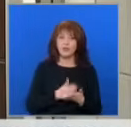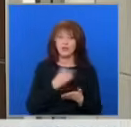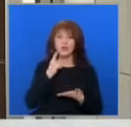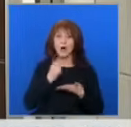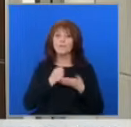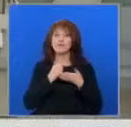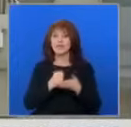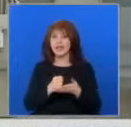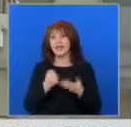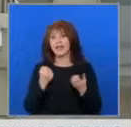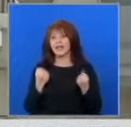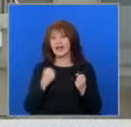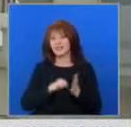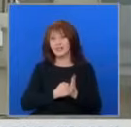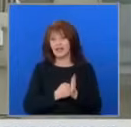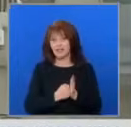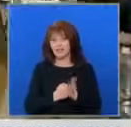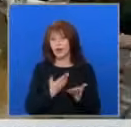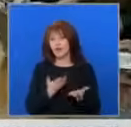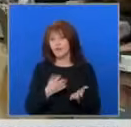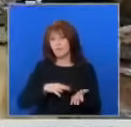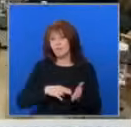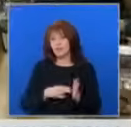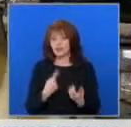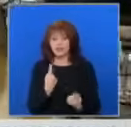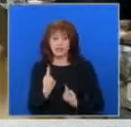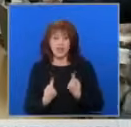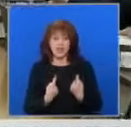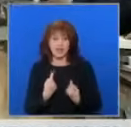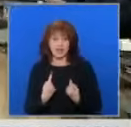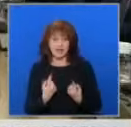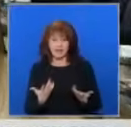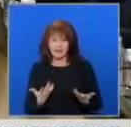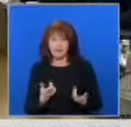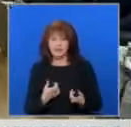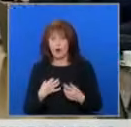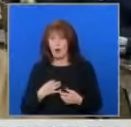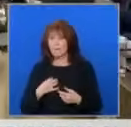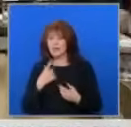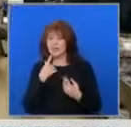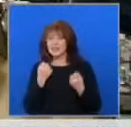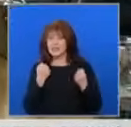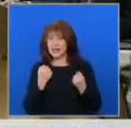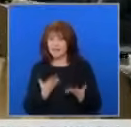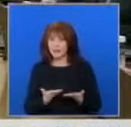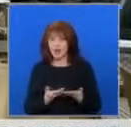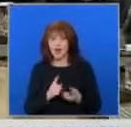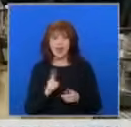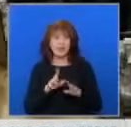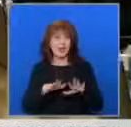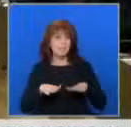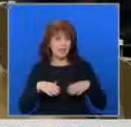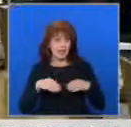каса. Политическите игри с бюджета за здраве са опасни за здравето. Буквално. Неприемането на